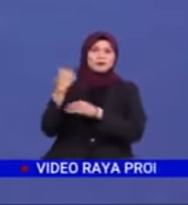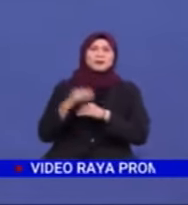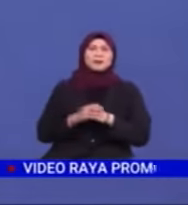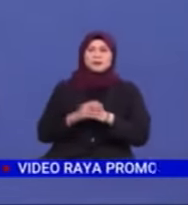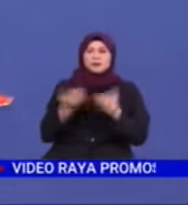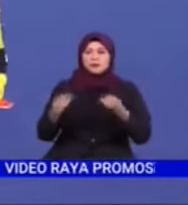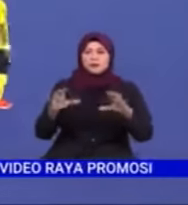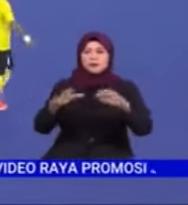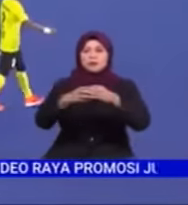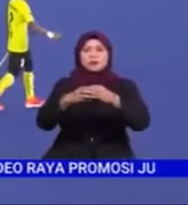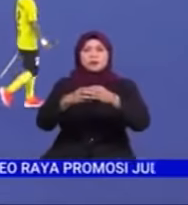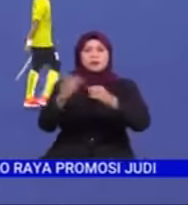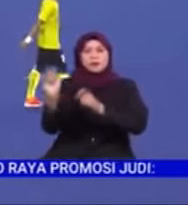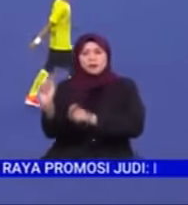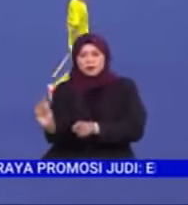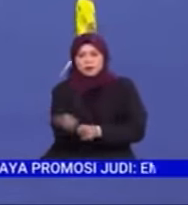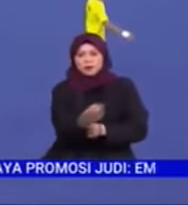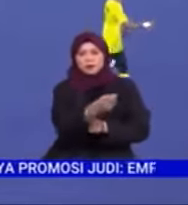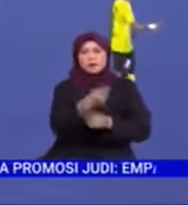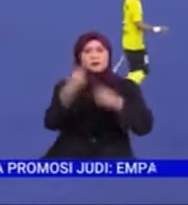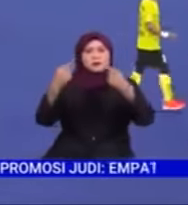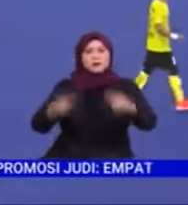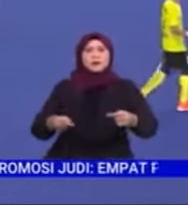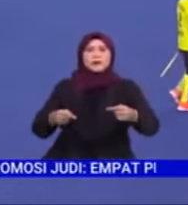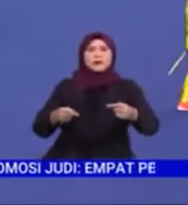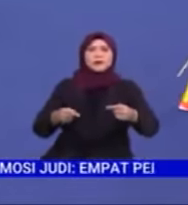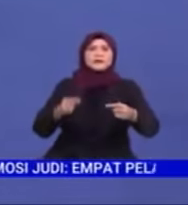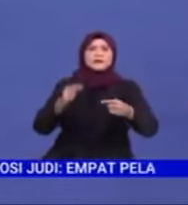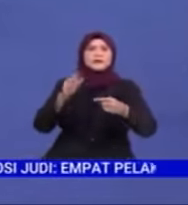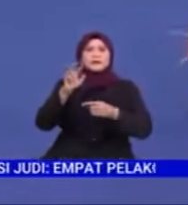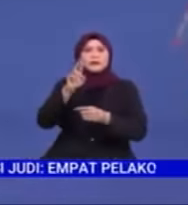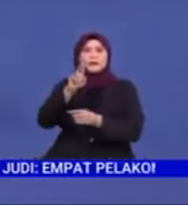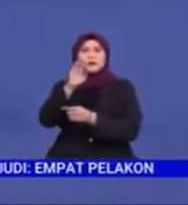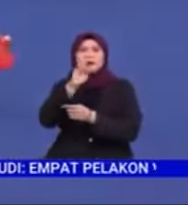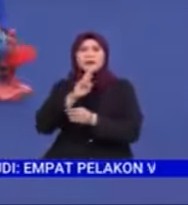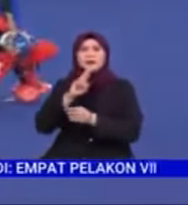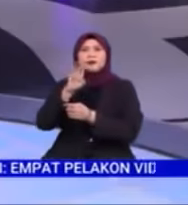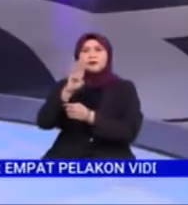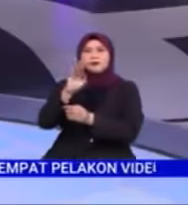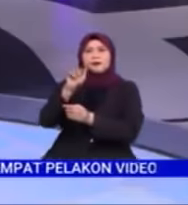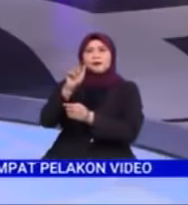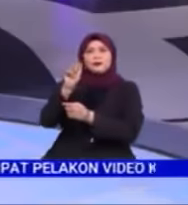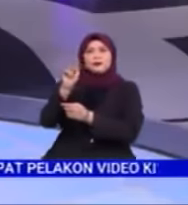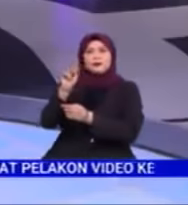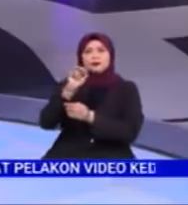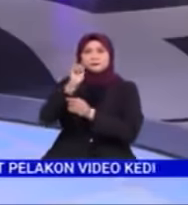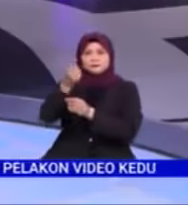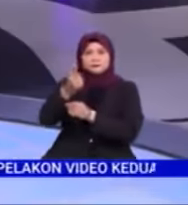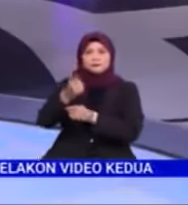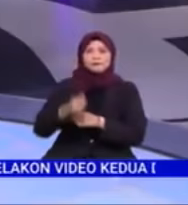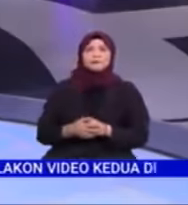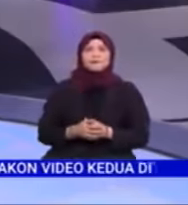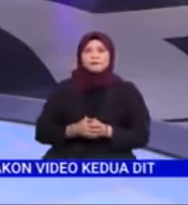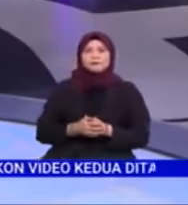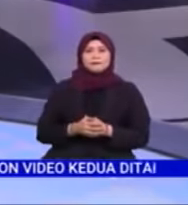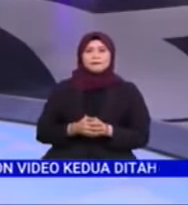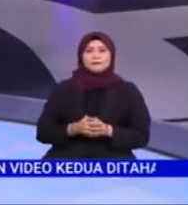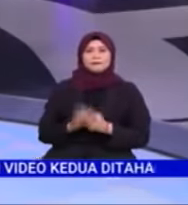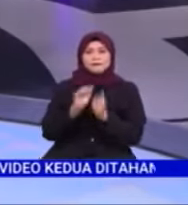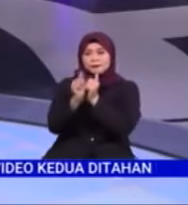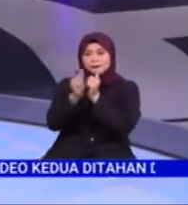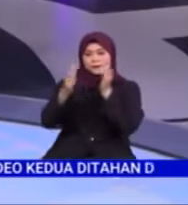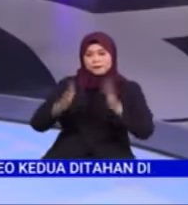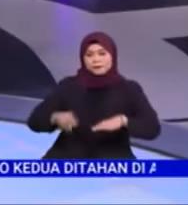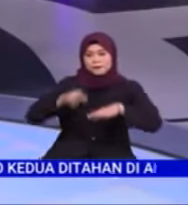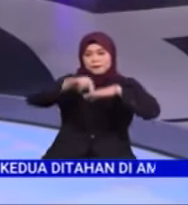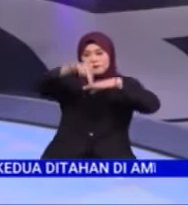pasti ini Square hoki galeri jadwal menentang riden pada esok hai hai Hai serealia atlet terjun